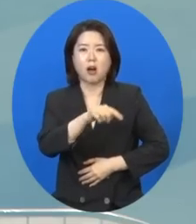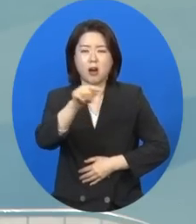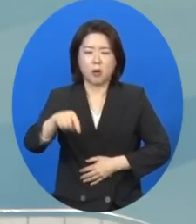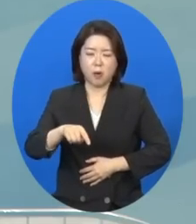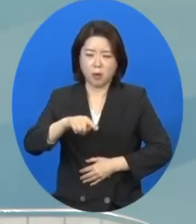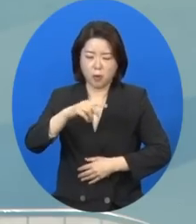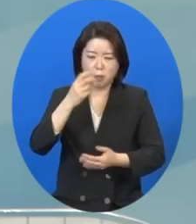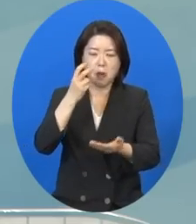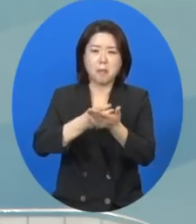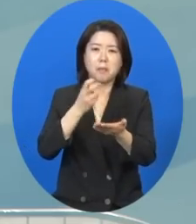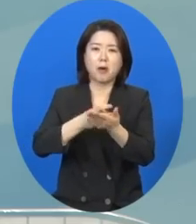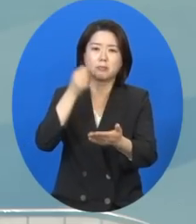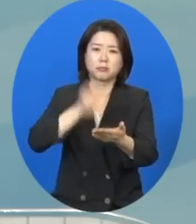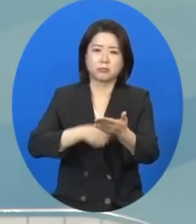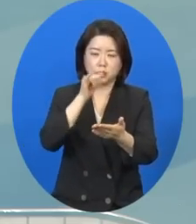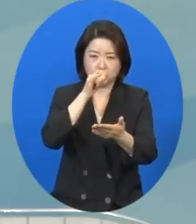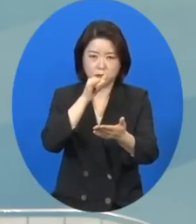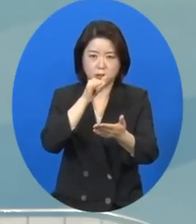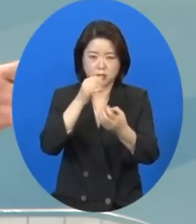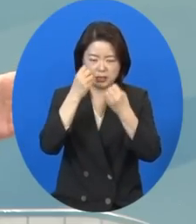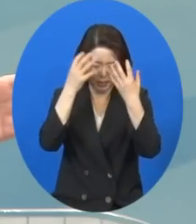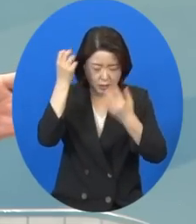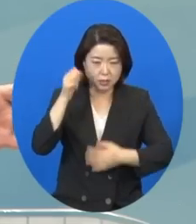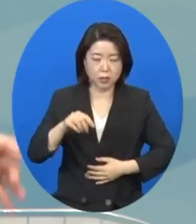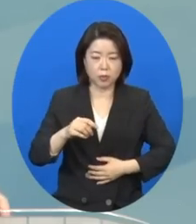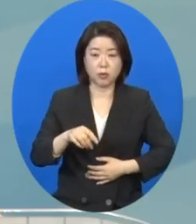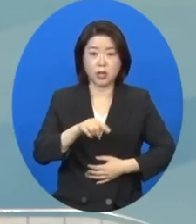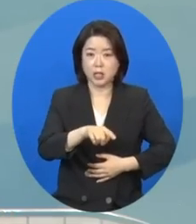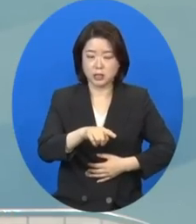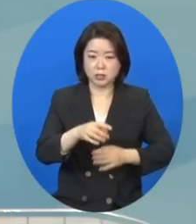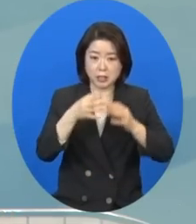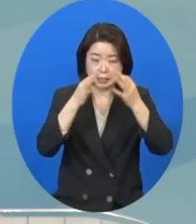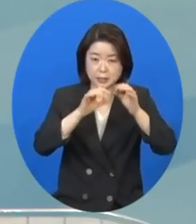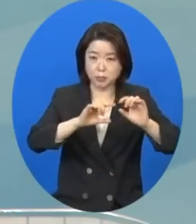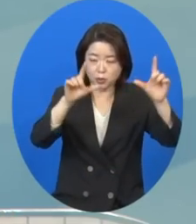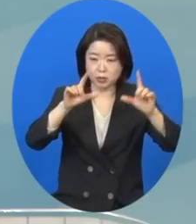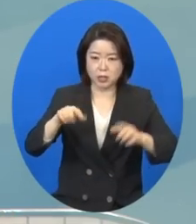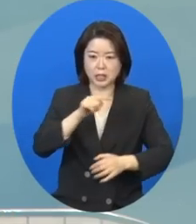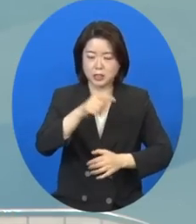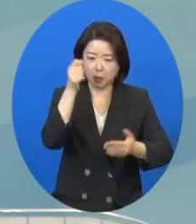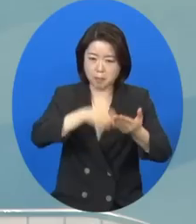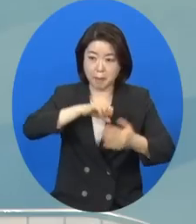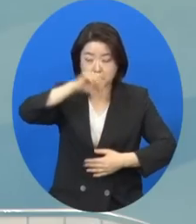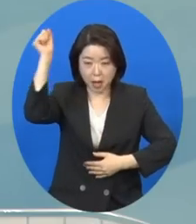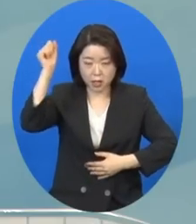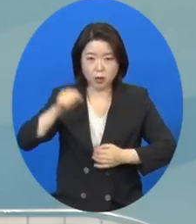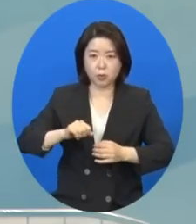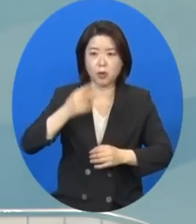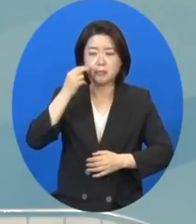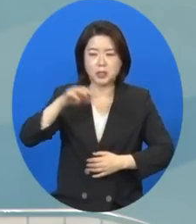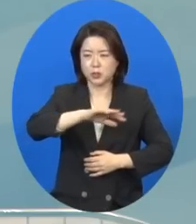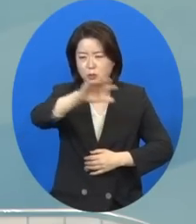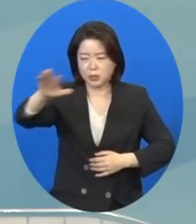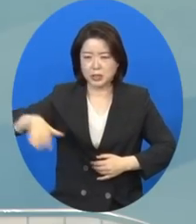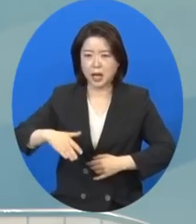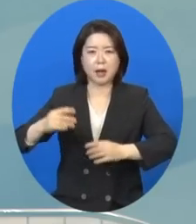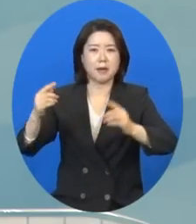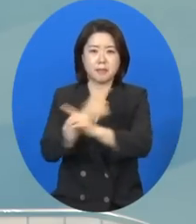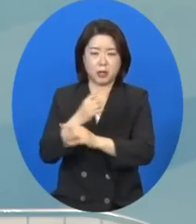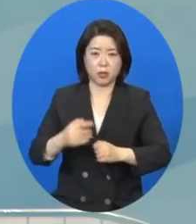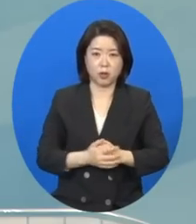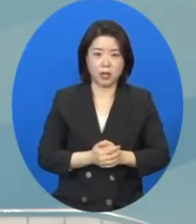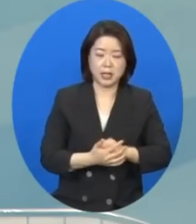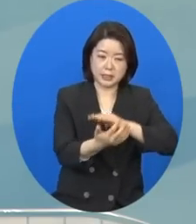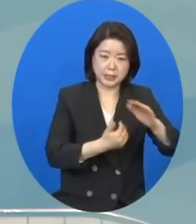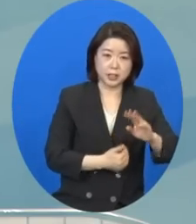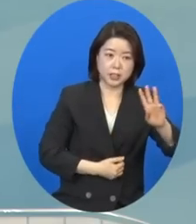기억합니다 금요일이었습니다 미국 저녁이 바뀌었어요 그 전까지만 해도 워싱턴을 포함한 36개주에만 동성애가